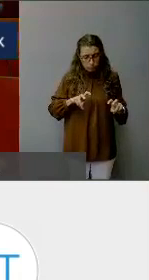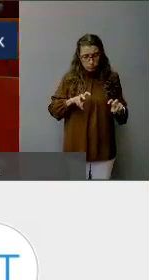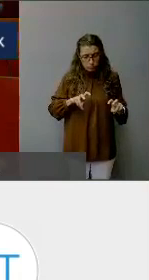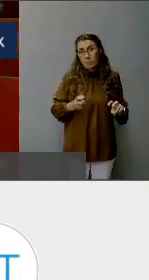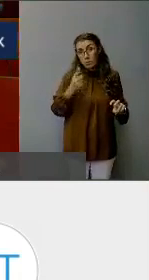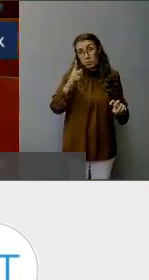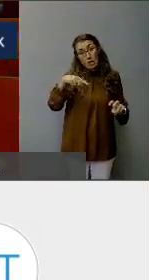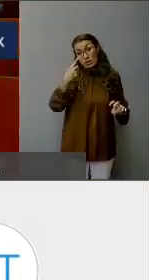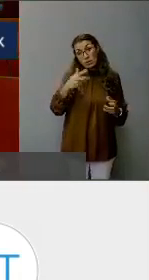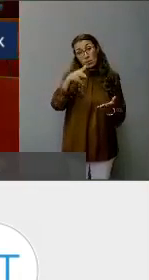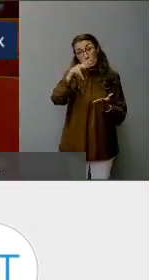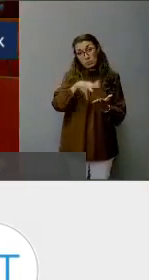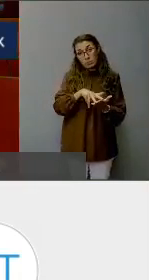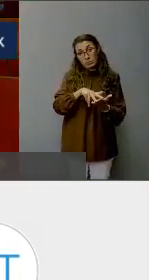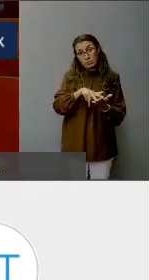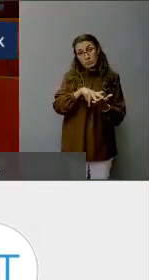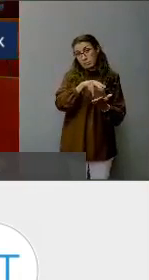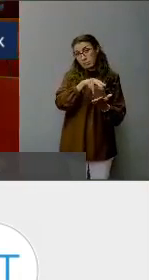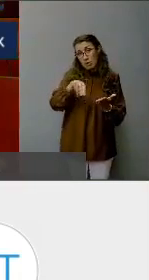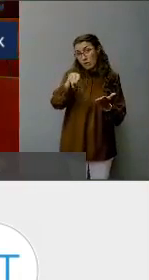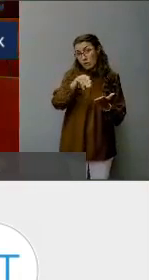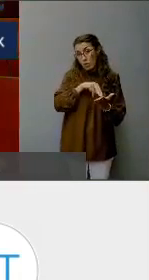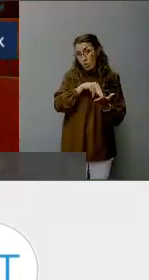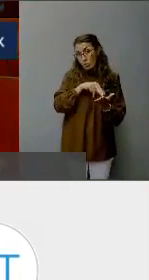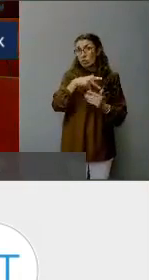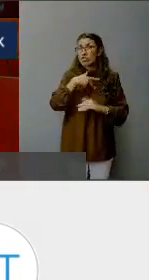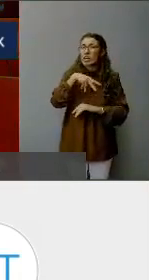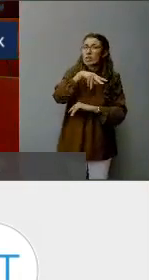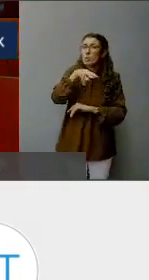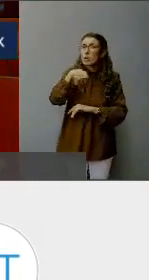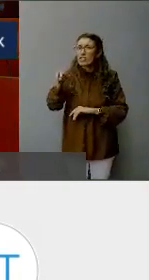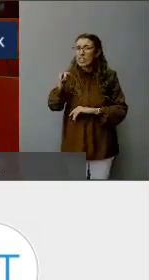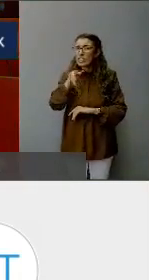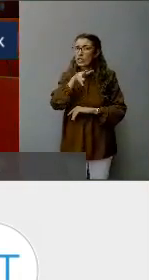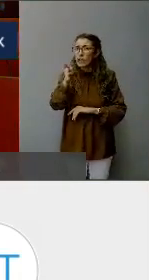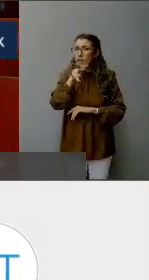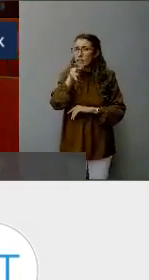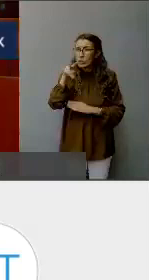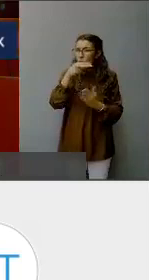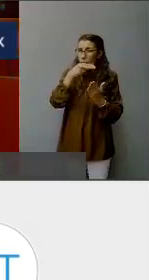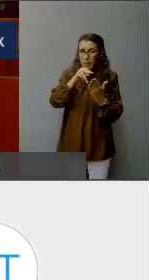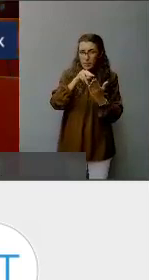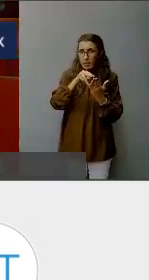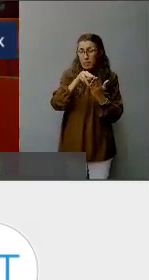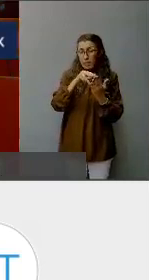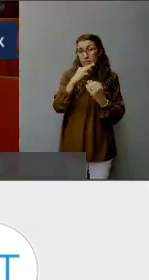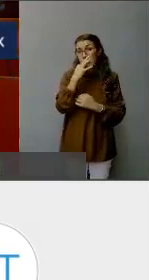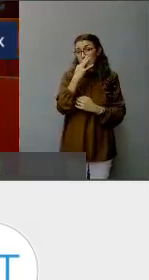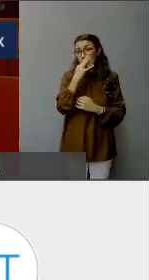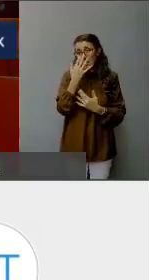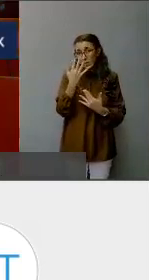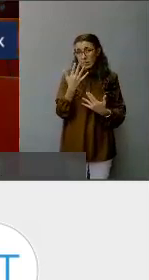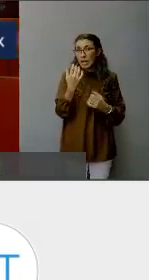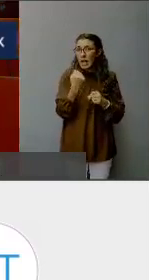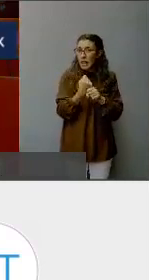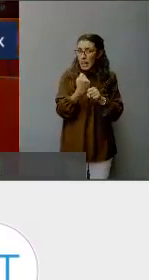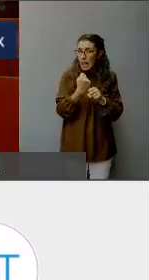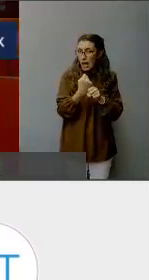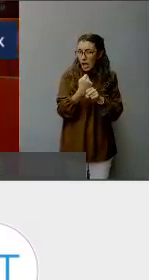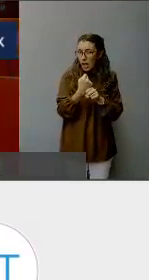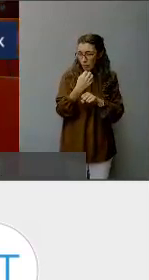pratica è tutta da discutere ci sono 222 emendamenti e vuol dire che è stato un bel lavoro